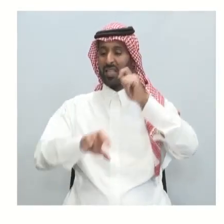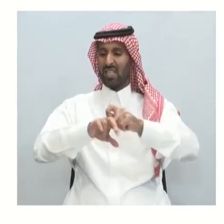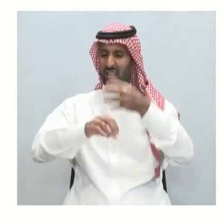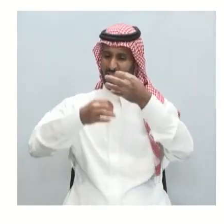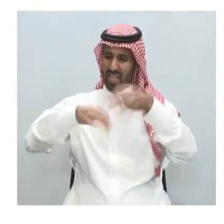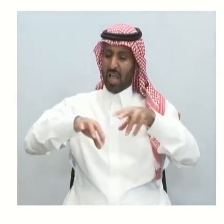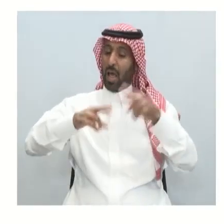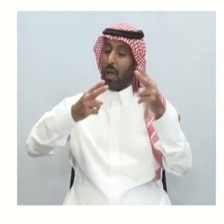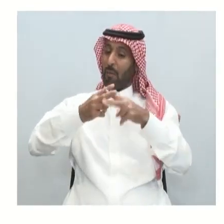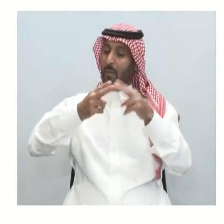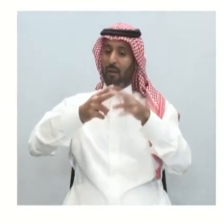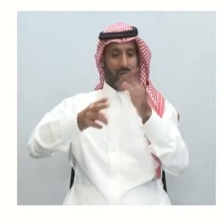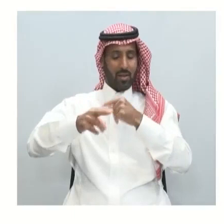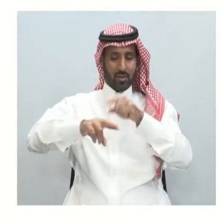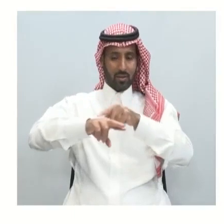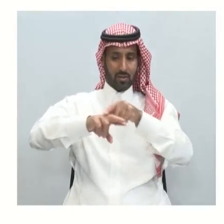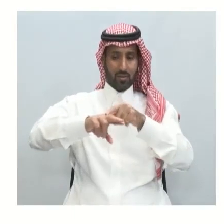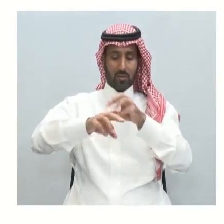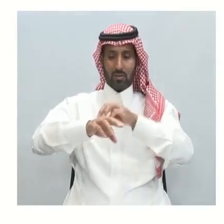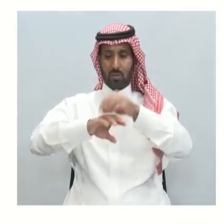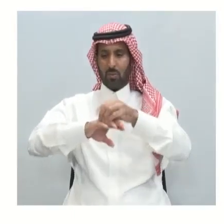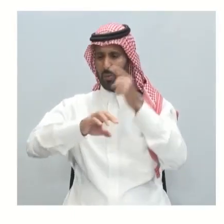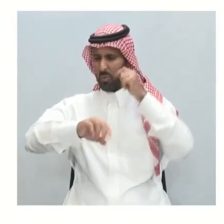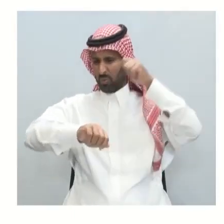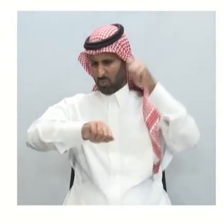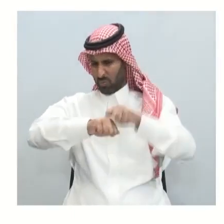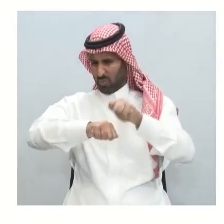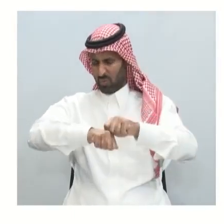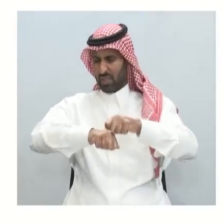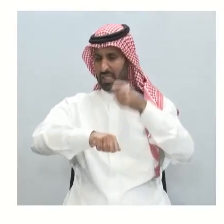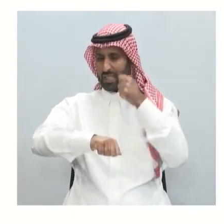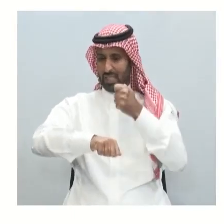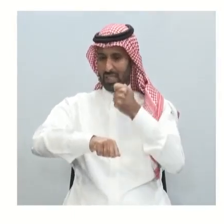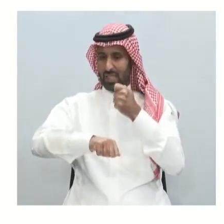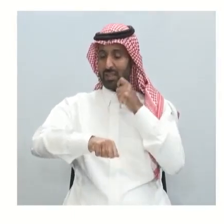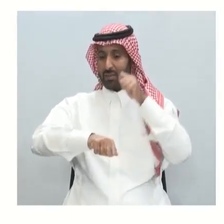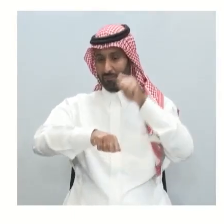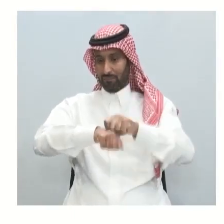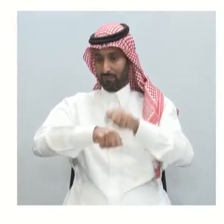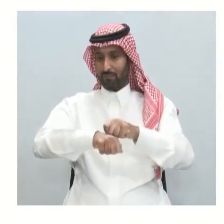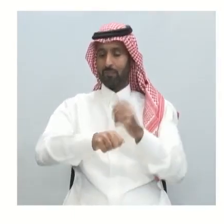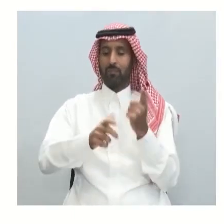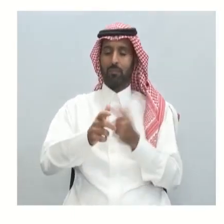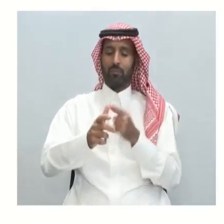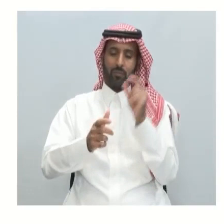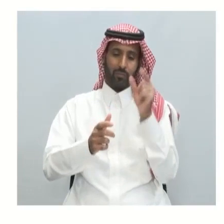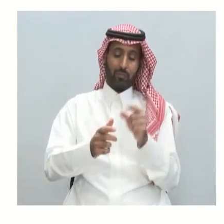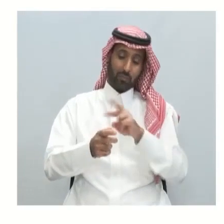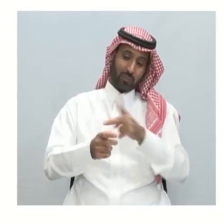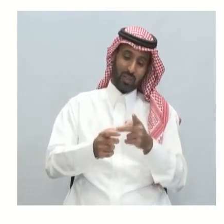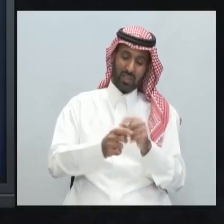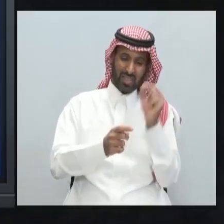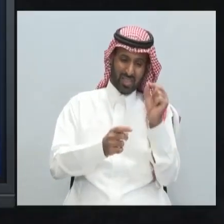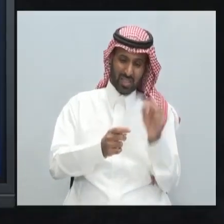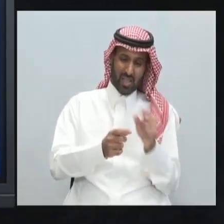غير موصله للحراره والكهرباء ديده الصلابه مقارنه بالمواد الصلبه الجزيئيه